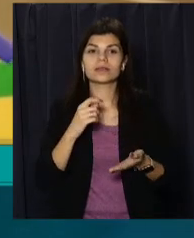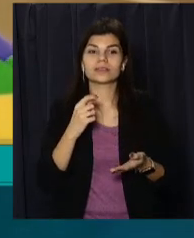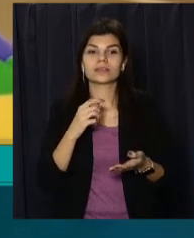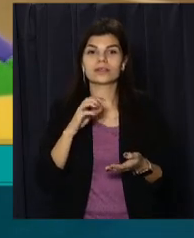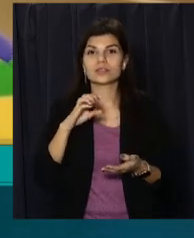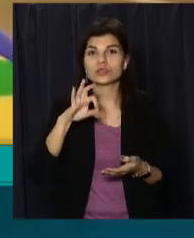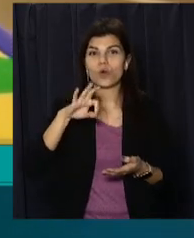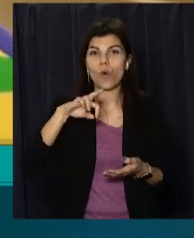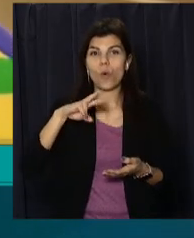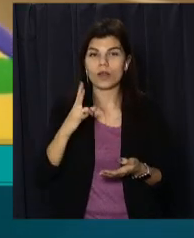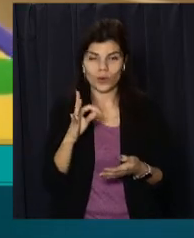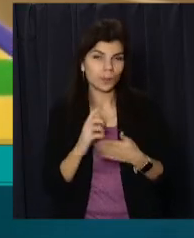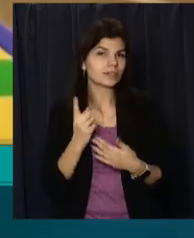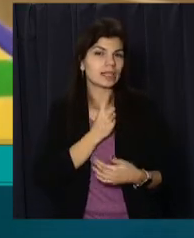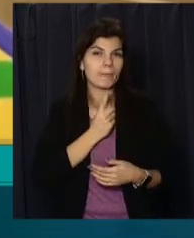сольну номінацію.